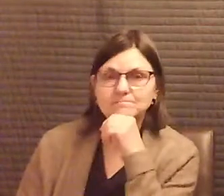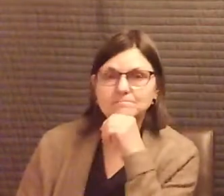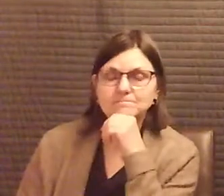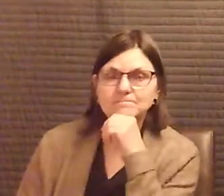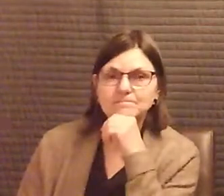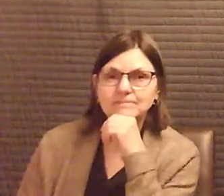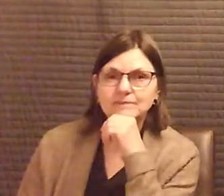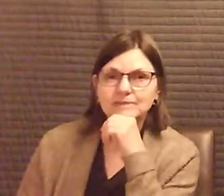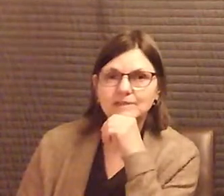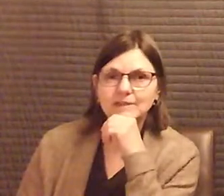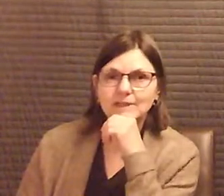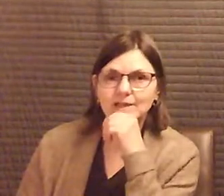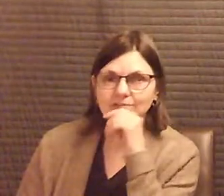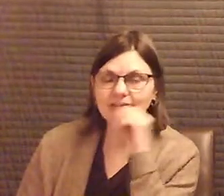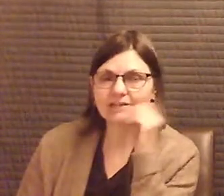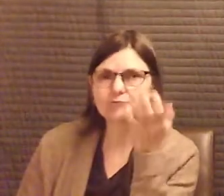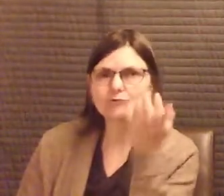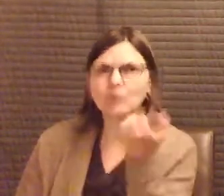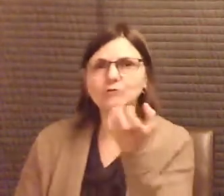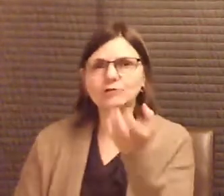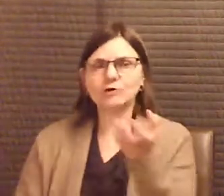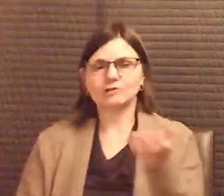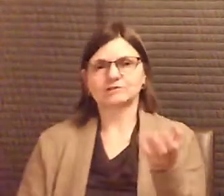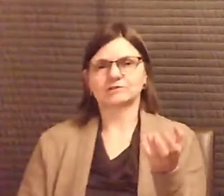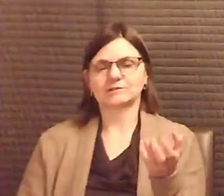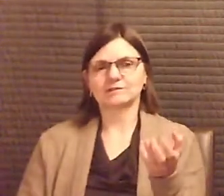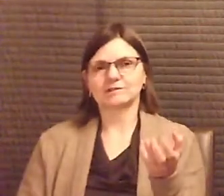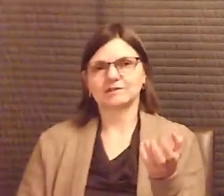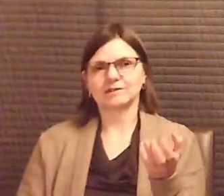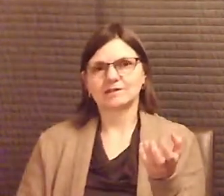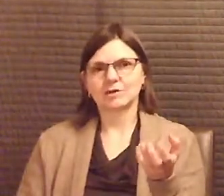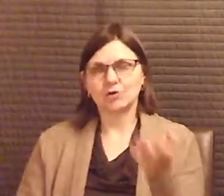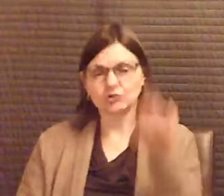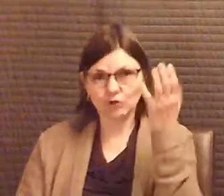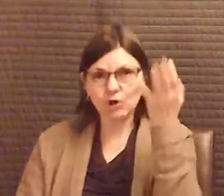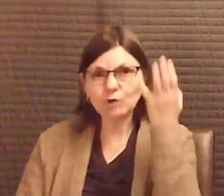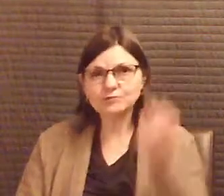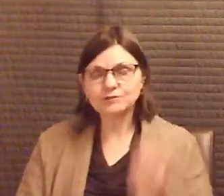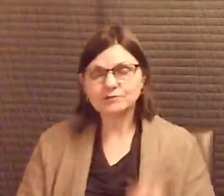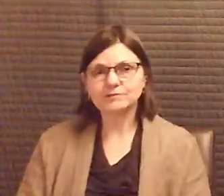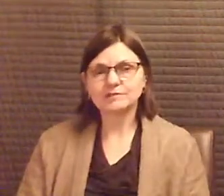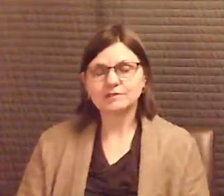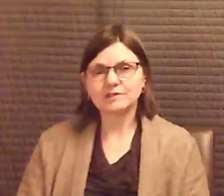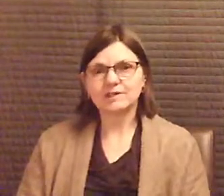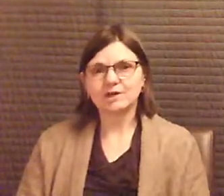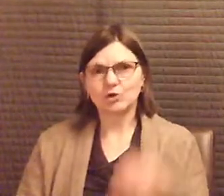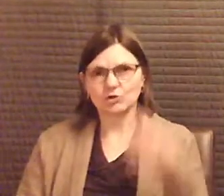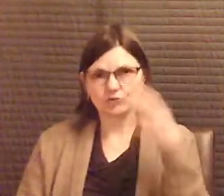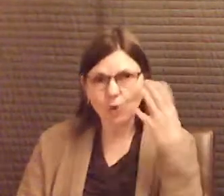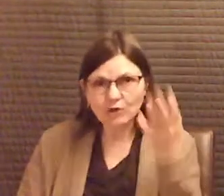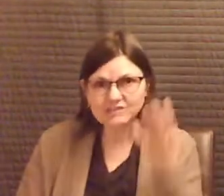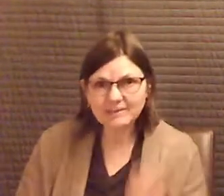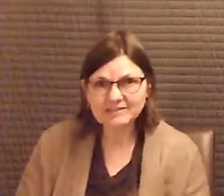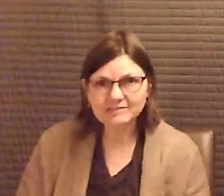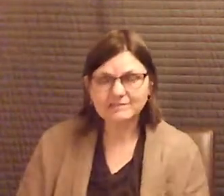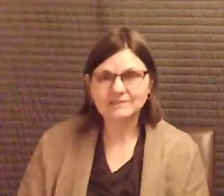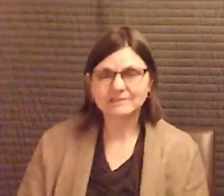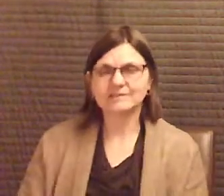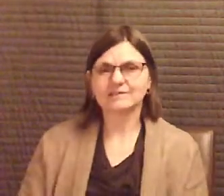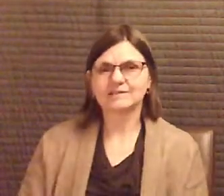zien wat people en god wanneer een volk van god god geloof obk had gehoorzaamd